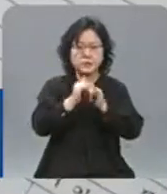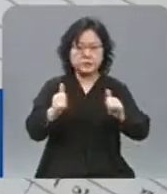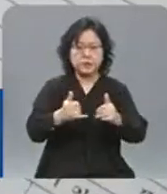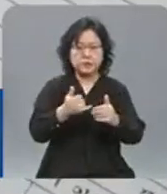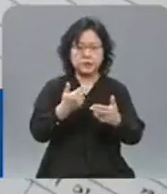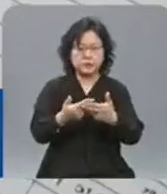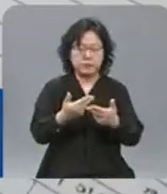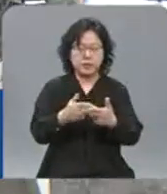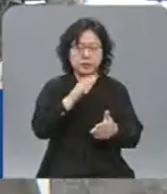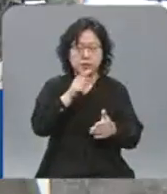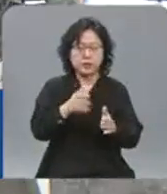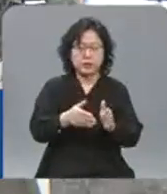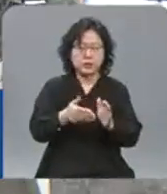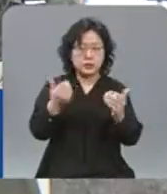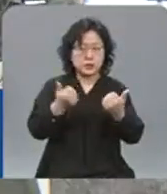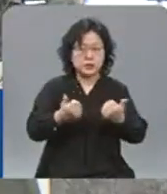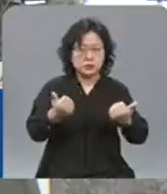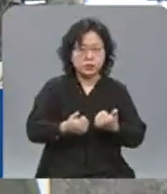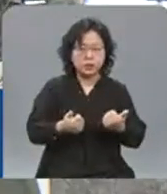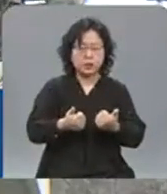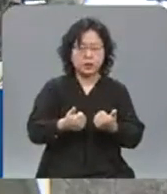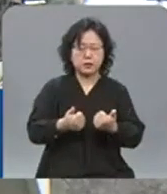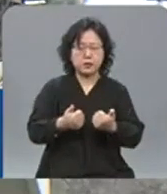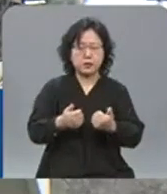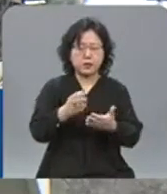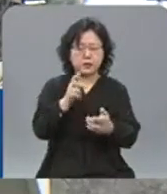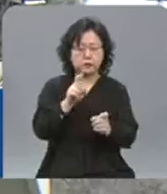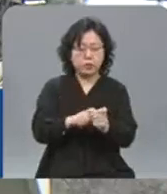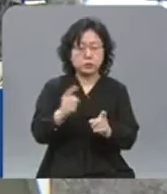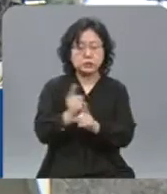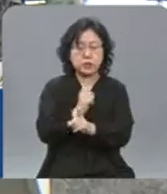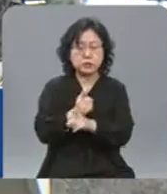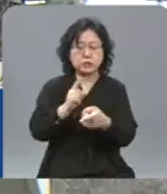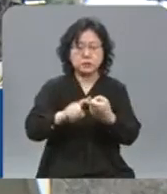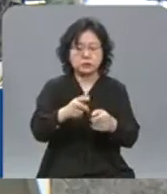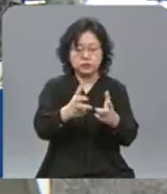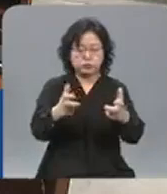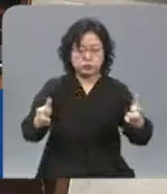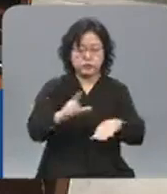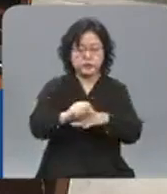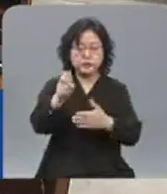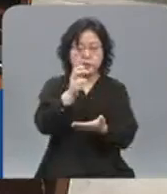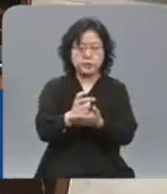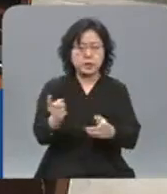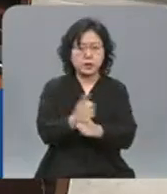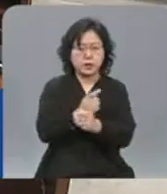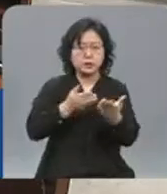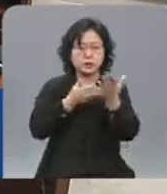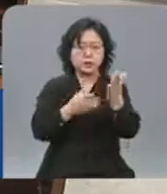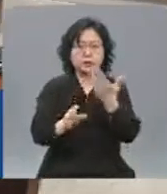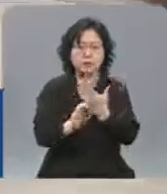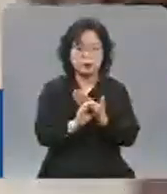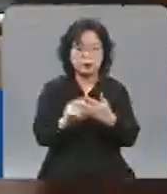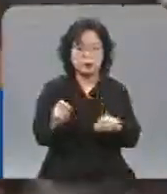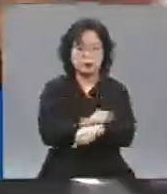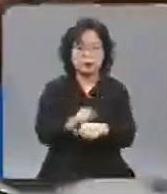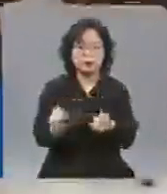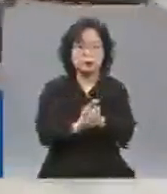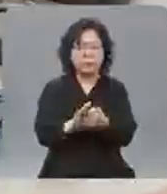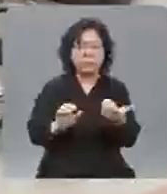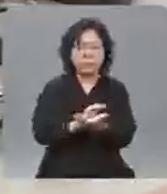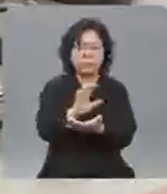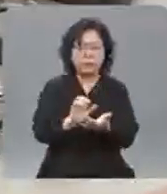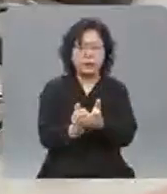또 여수시의회가 생활형 숙박시설 용도 변경과 관련해 주차장 조례 개정만 시도한다면 특혜 시비를